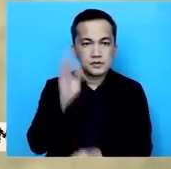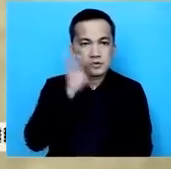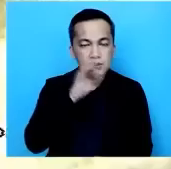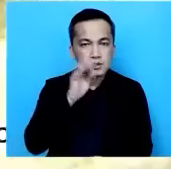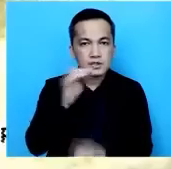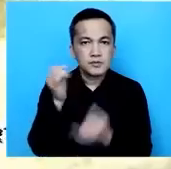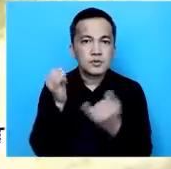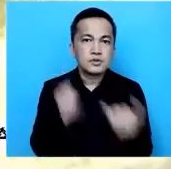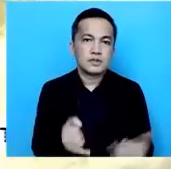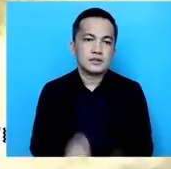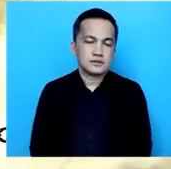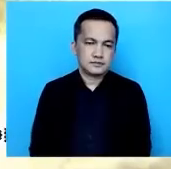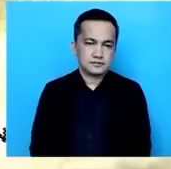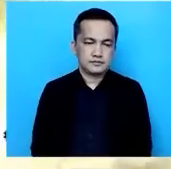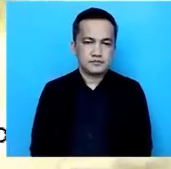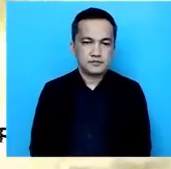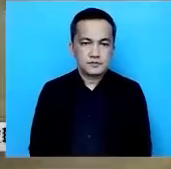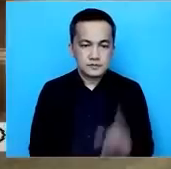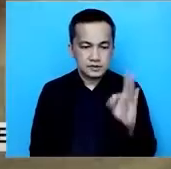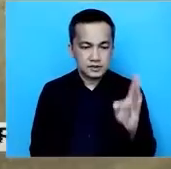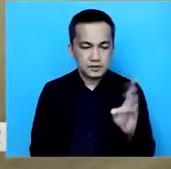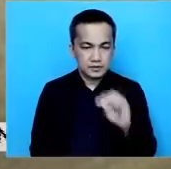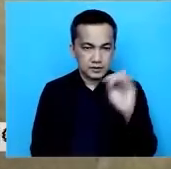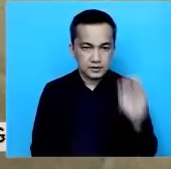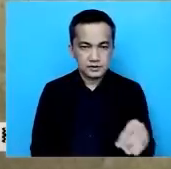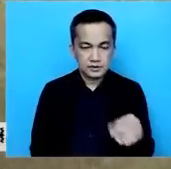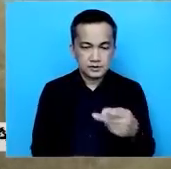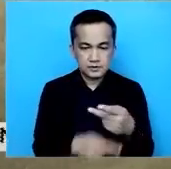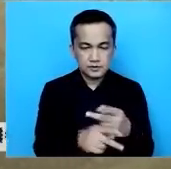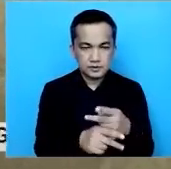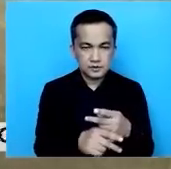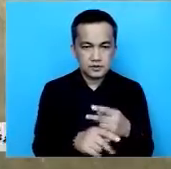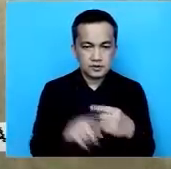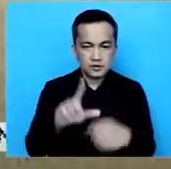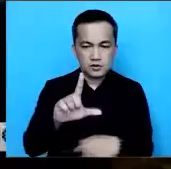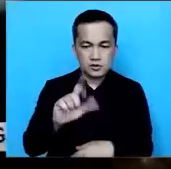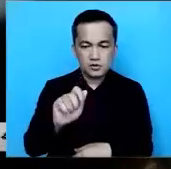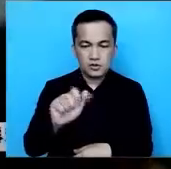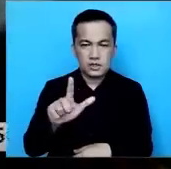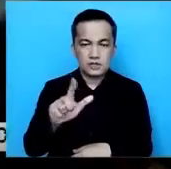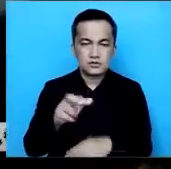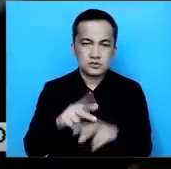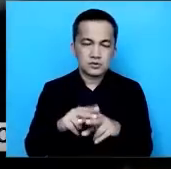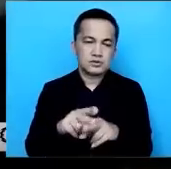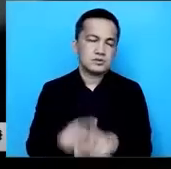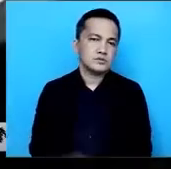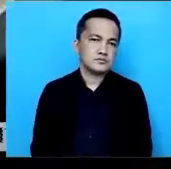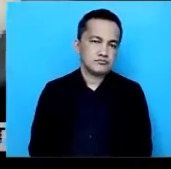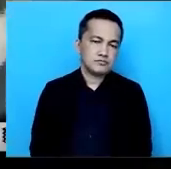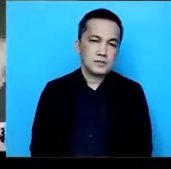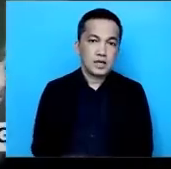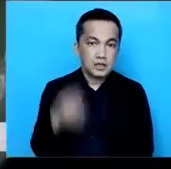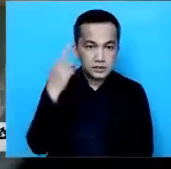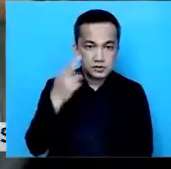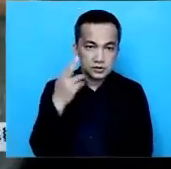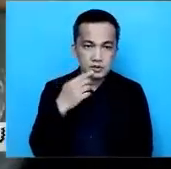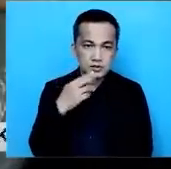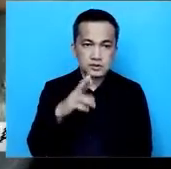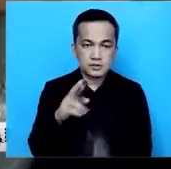imported, habang nasa 7% na lang ang napoproduce ng local salt farmers. Ang dahilan daw niyan, ang Republic